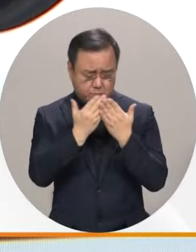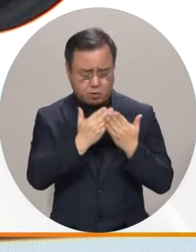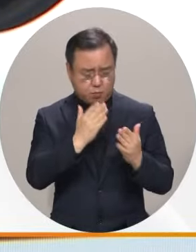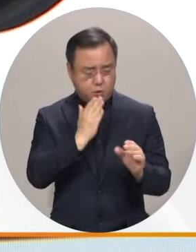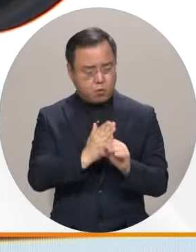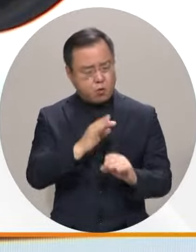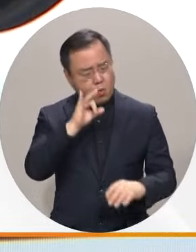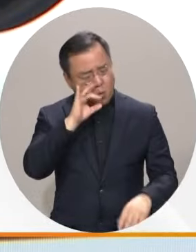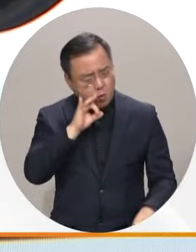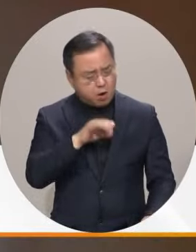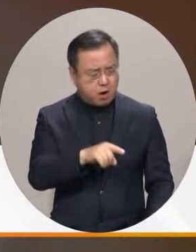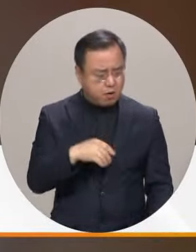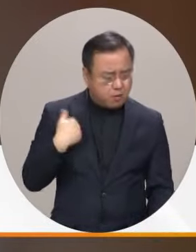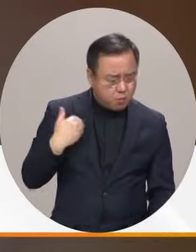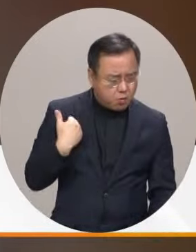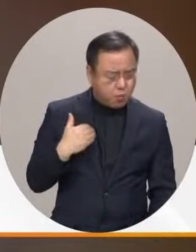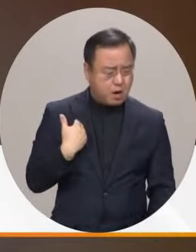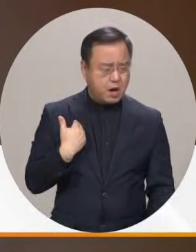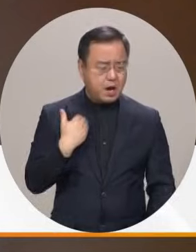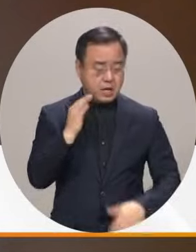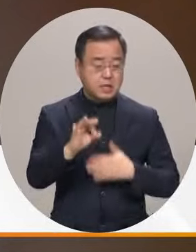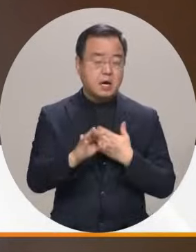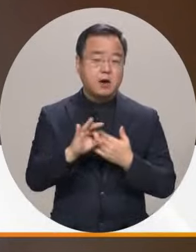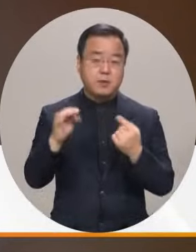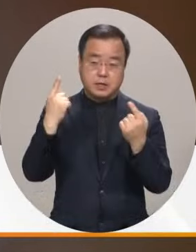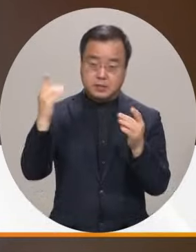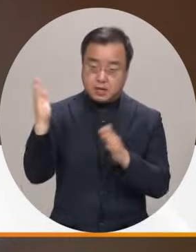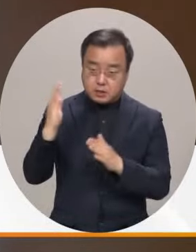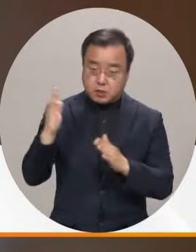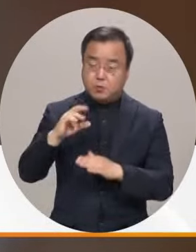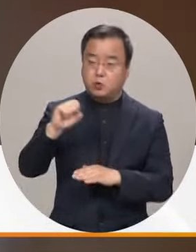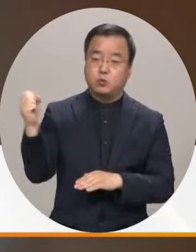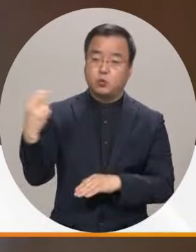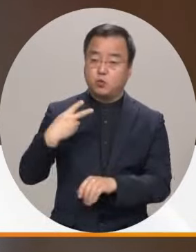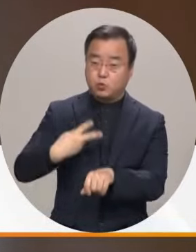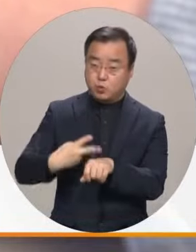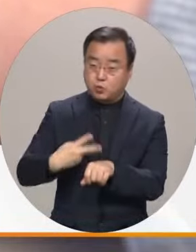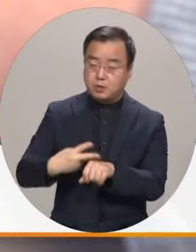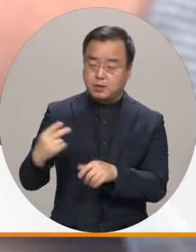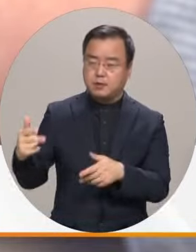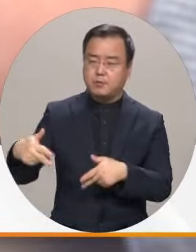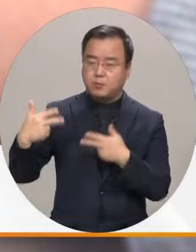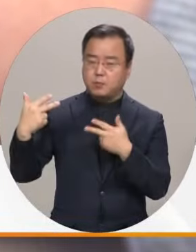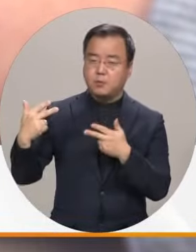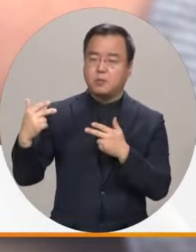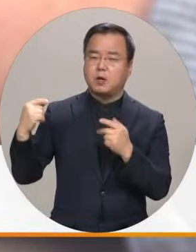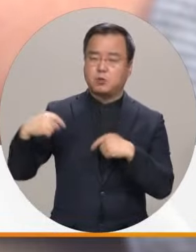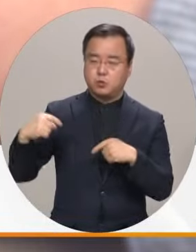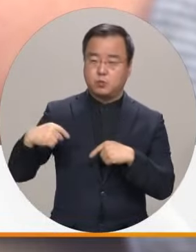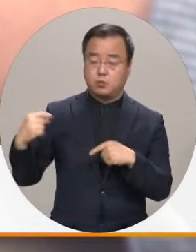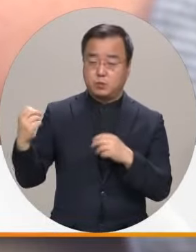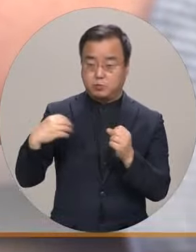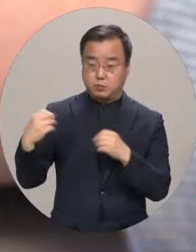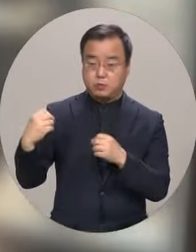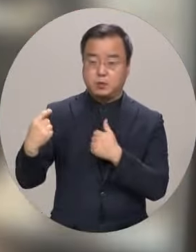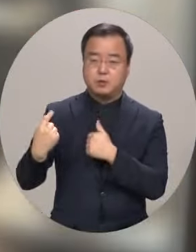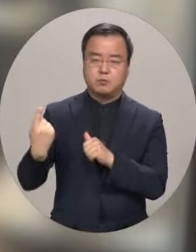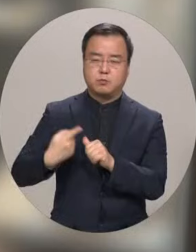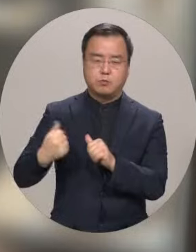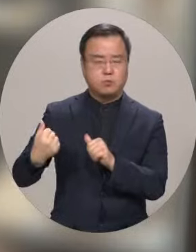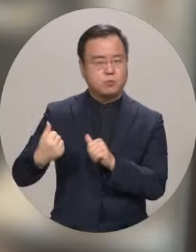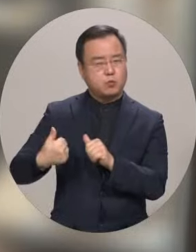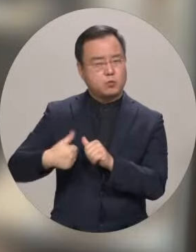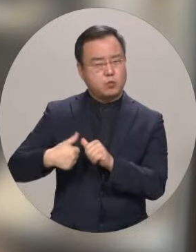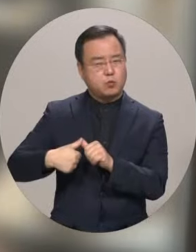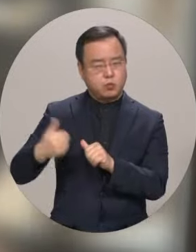고민이 생기면 현직 교사나 대학생에게 도움을 받을 수 있도록 온라인 멘토링 시스템도 강화합니다